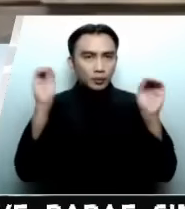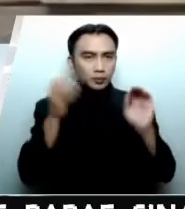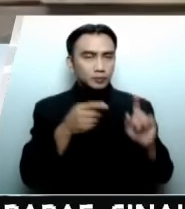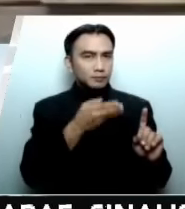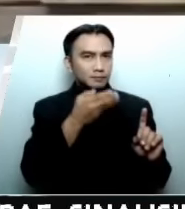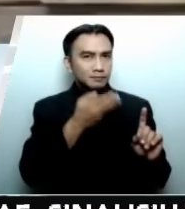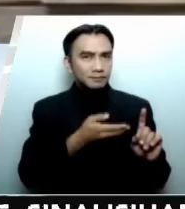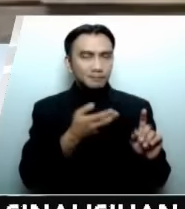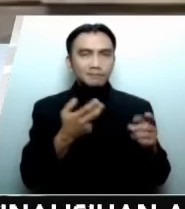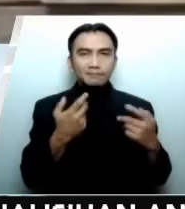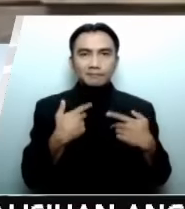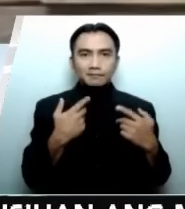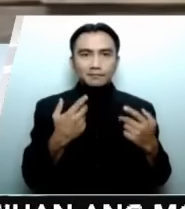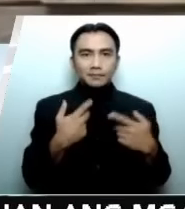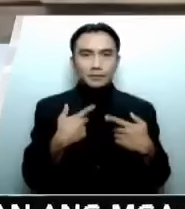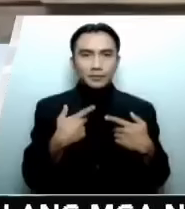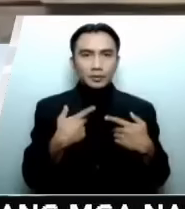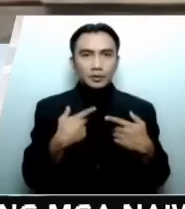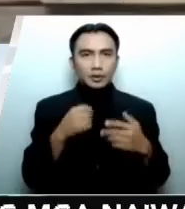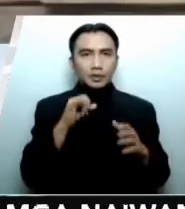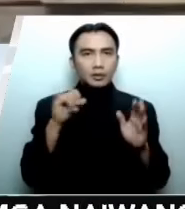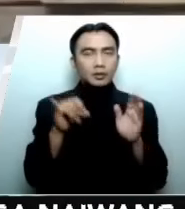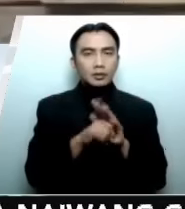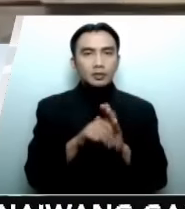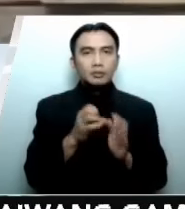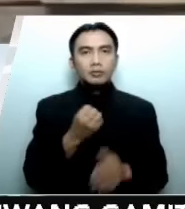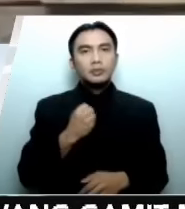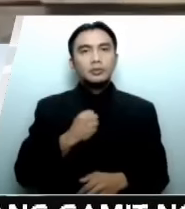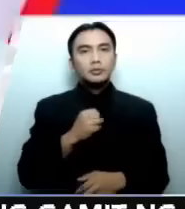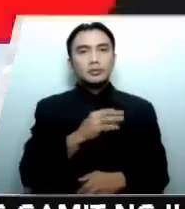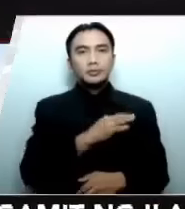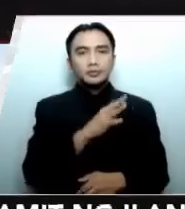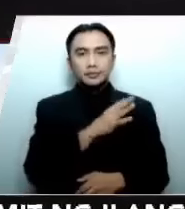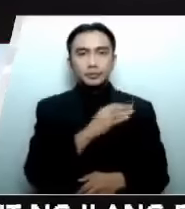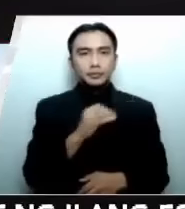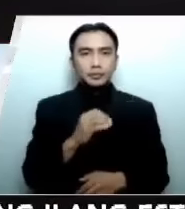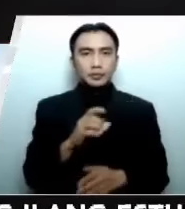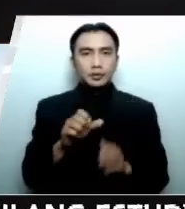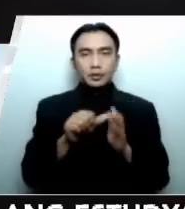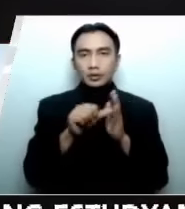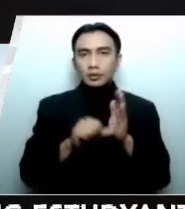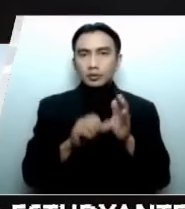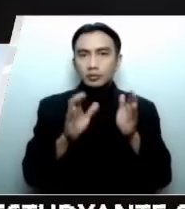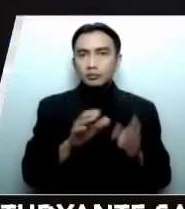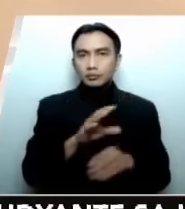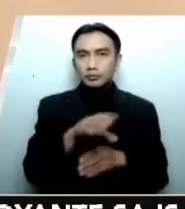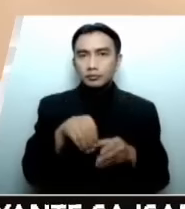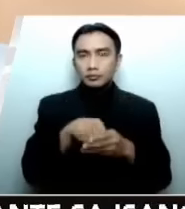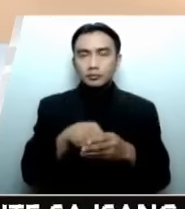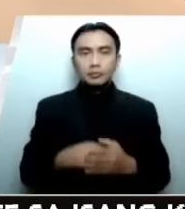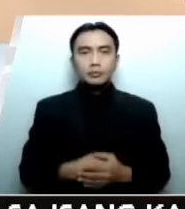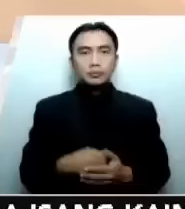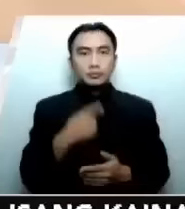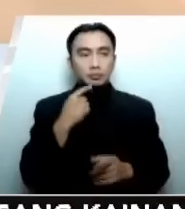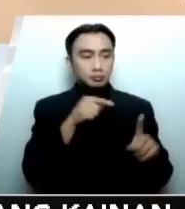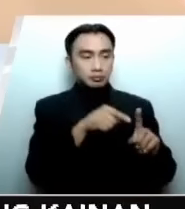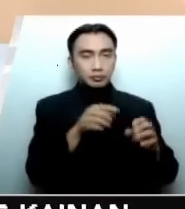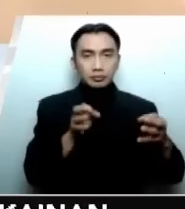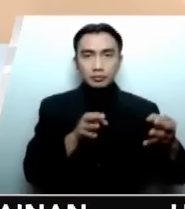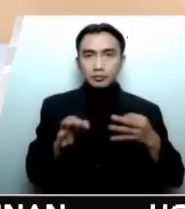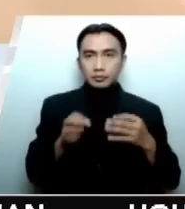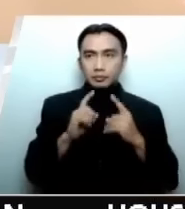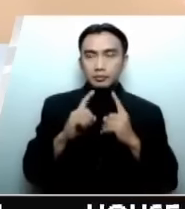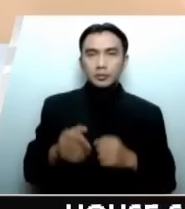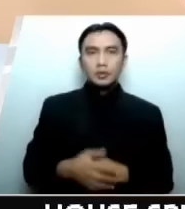numbers identifying the staff members and attorneys involved. Sagot ni Romualdez. That is baseless.